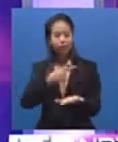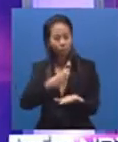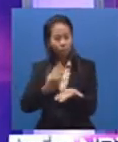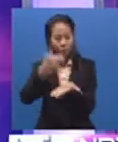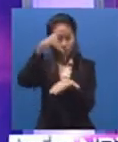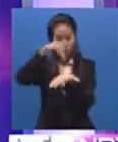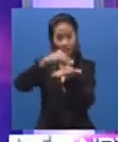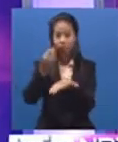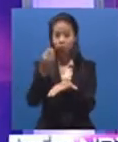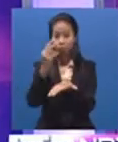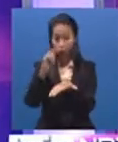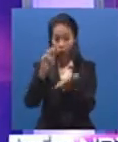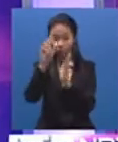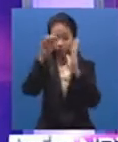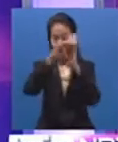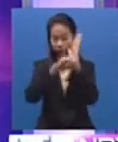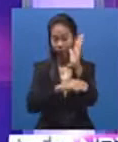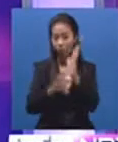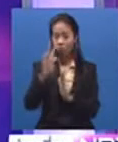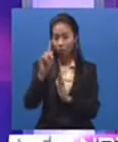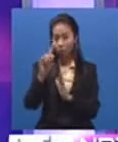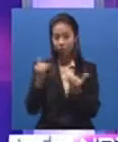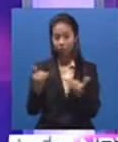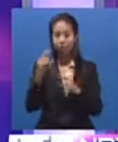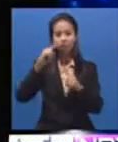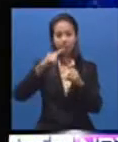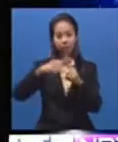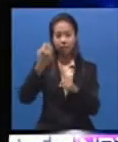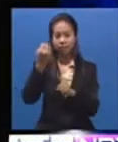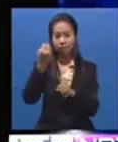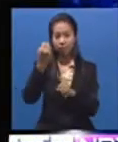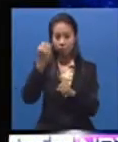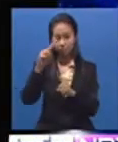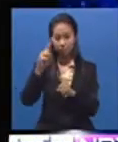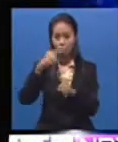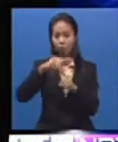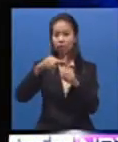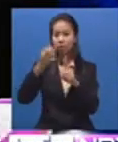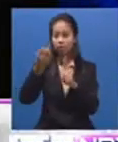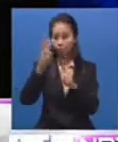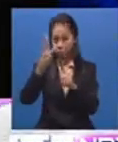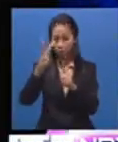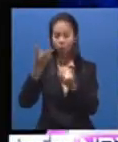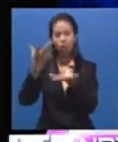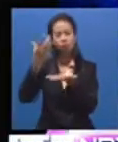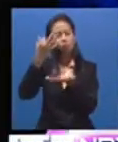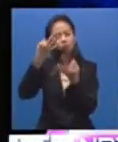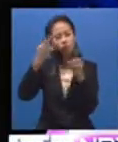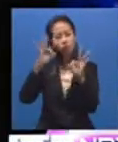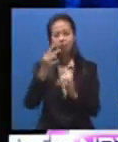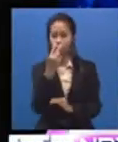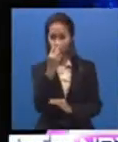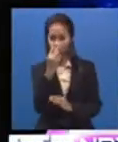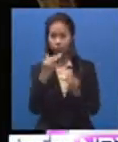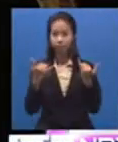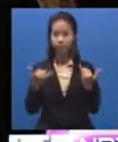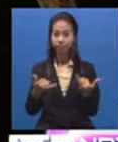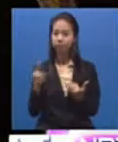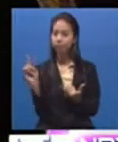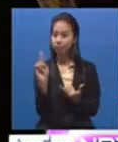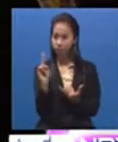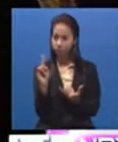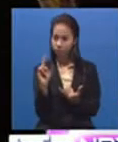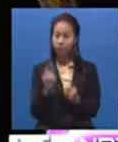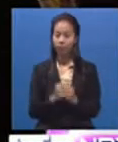ให้ชมฟรีในวันที่ 6ธันวาคมนี้ทั่วประเทศค่ะป้อมหลวงปนัดดาดิศกุลรัฐมนตรีประจำสำนักนายกรัฐมนตรีและปลัด